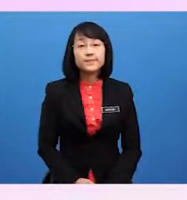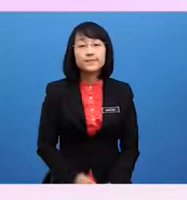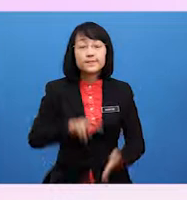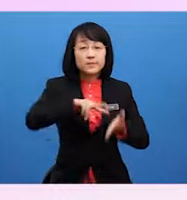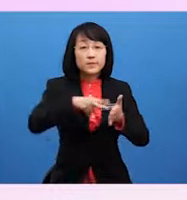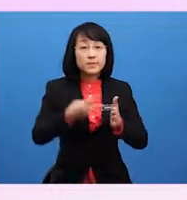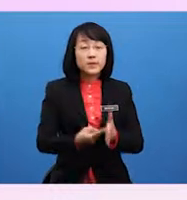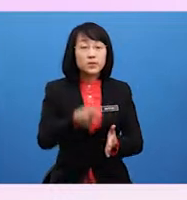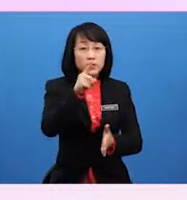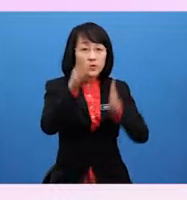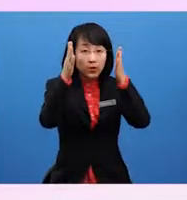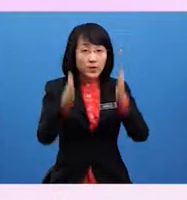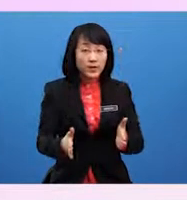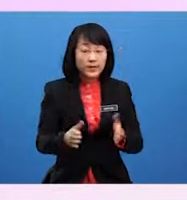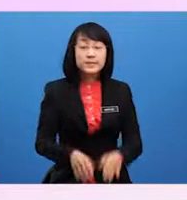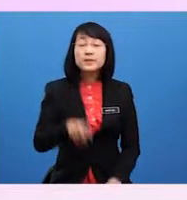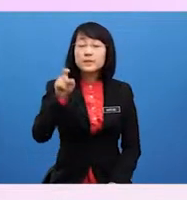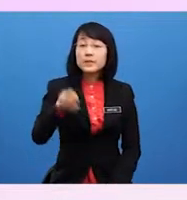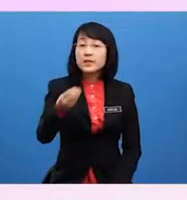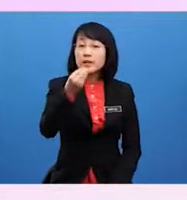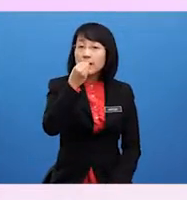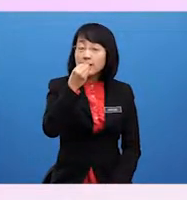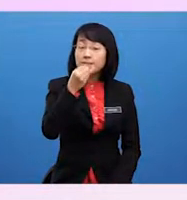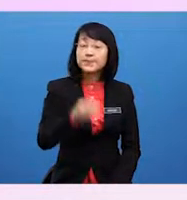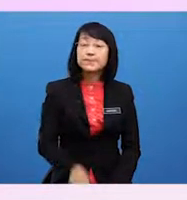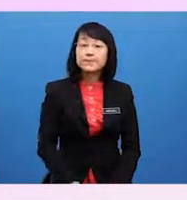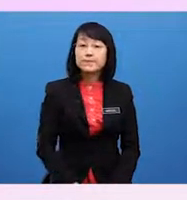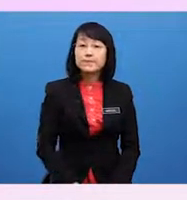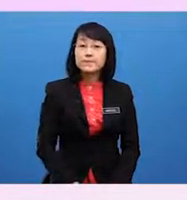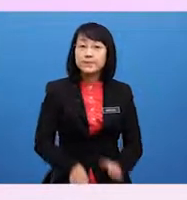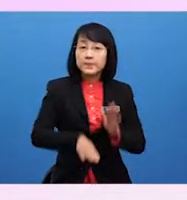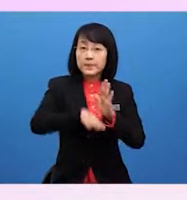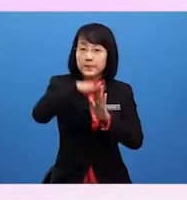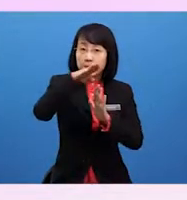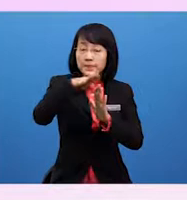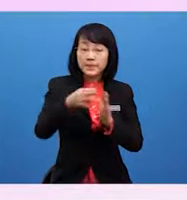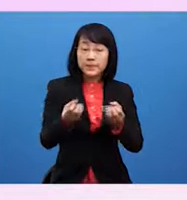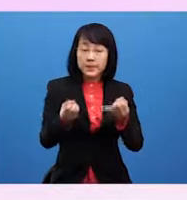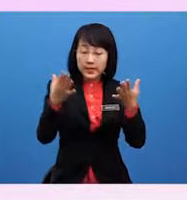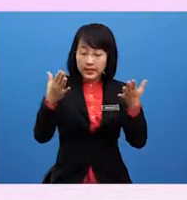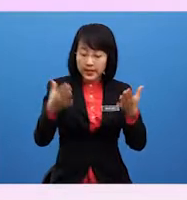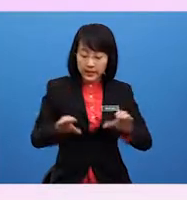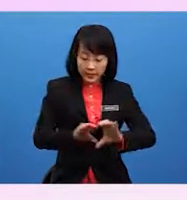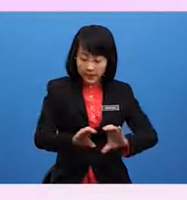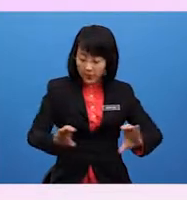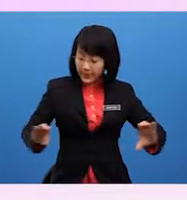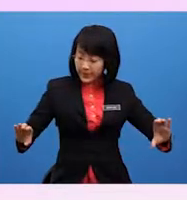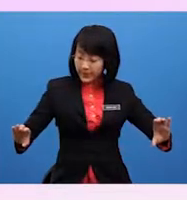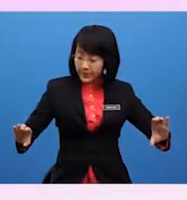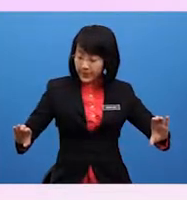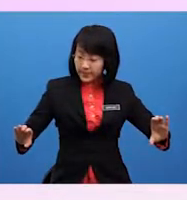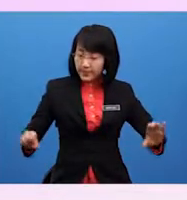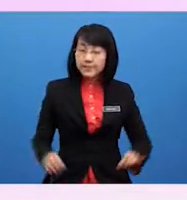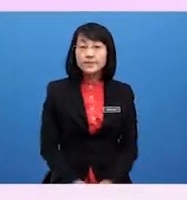seseorang individu perlu mengambil lebih banyak makanan yang terletak di bahagian bawah